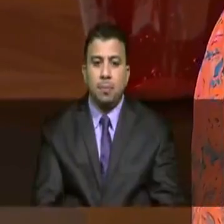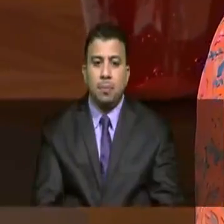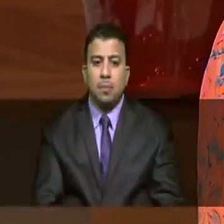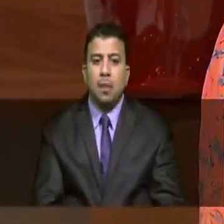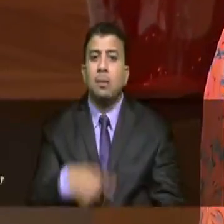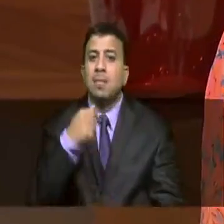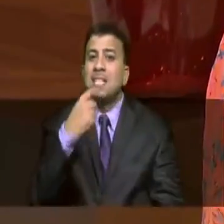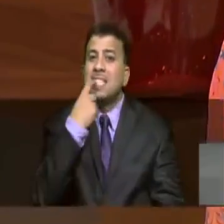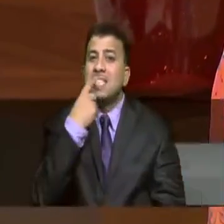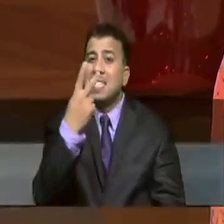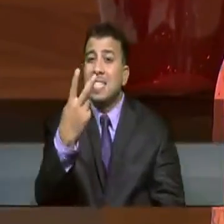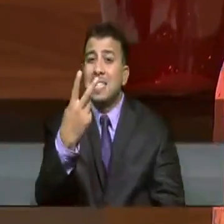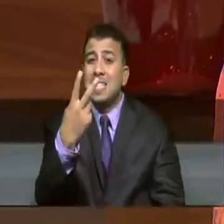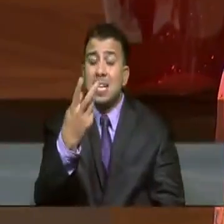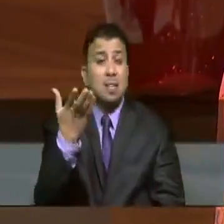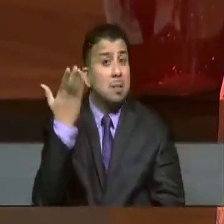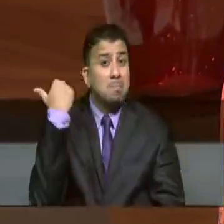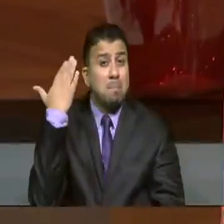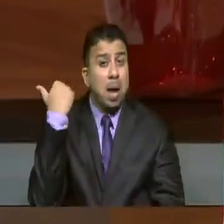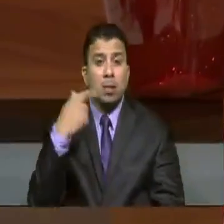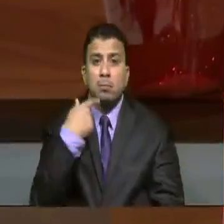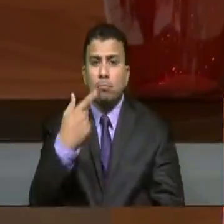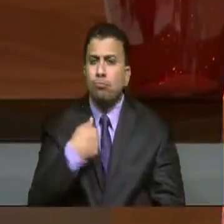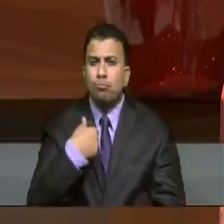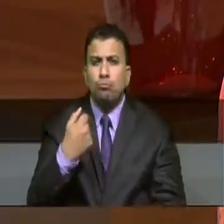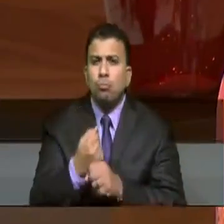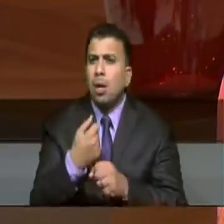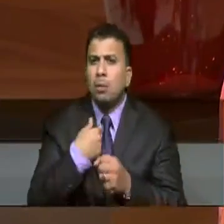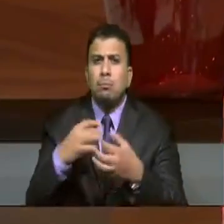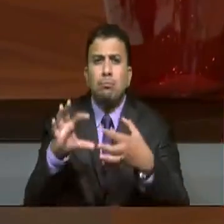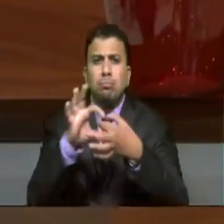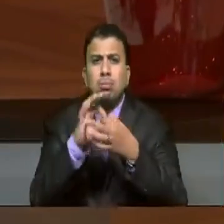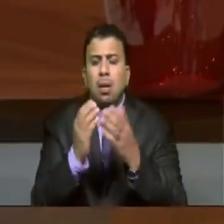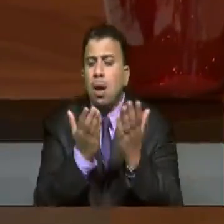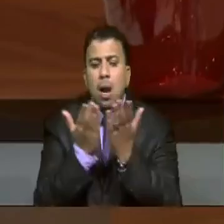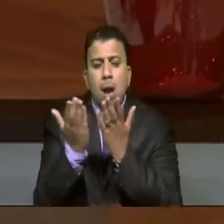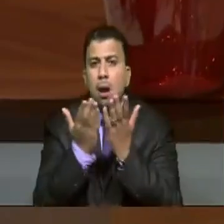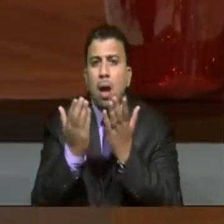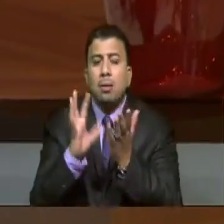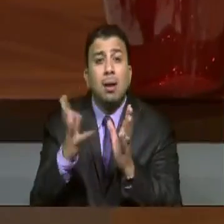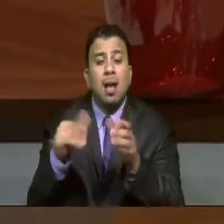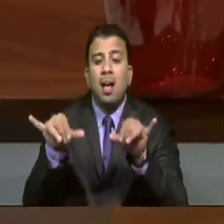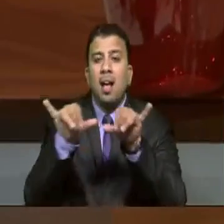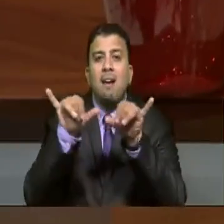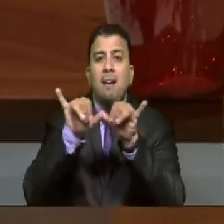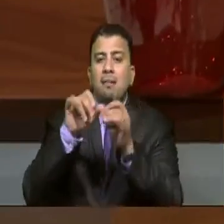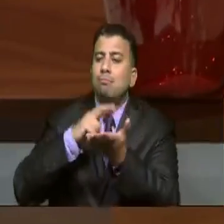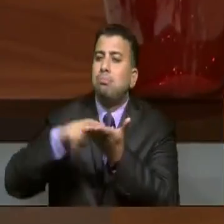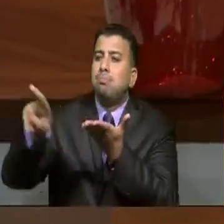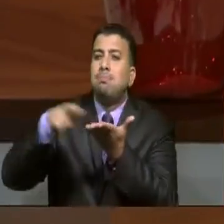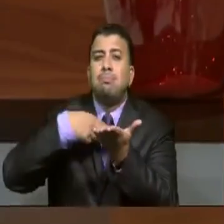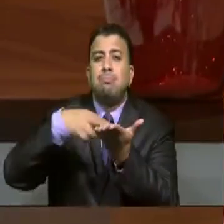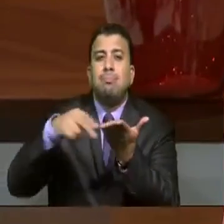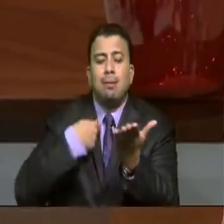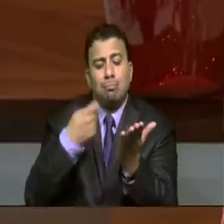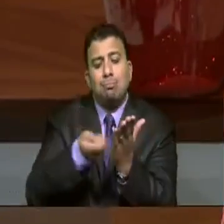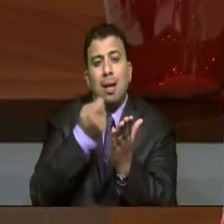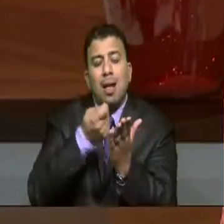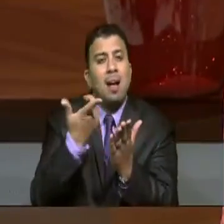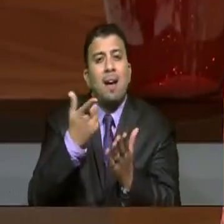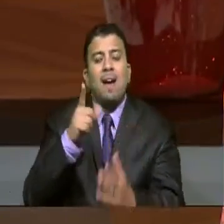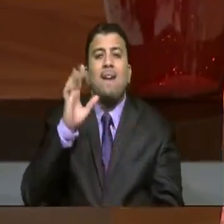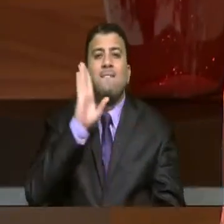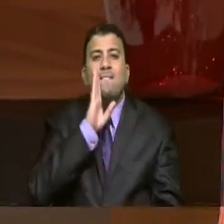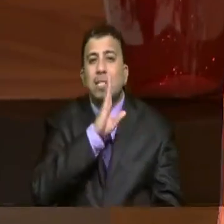فترة السنتين الماضيتين كانت مهمة لي في التواصل مع قرائي عبر وسائل التواصل الاجتماعي مثل فيسبوك